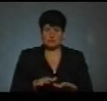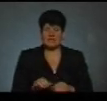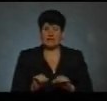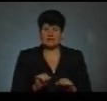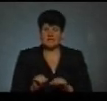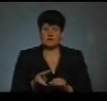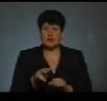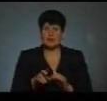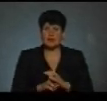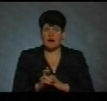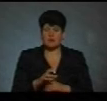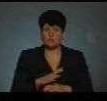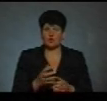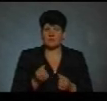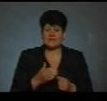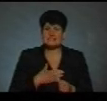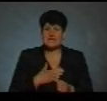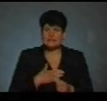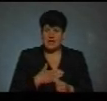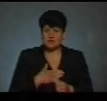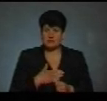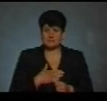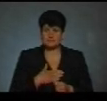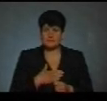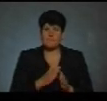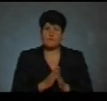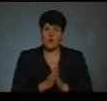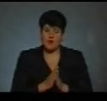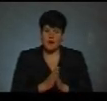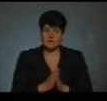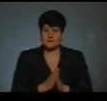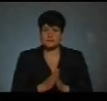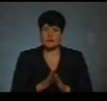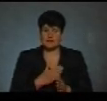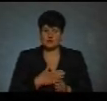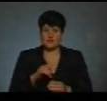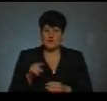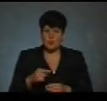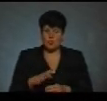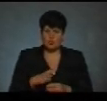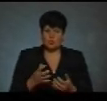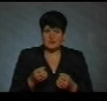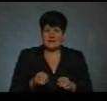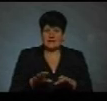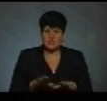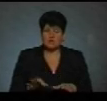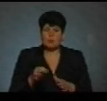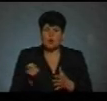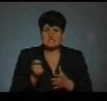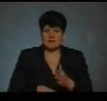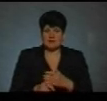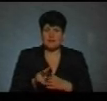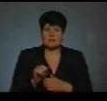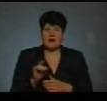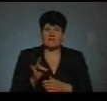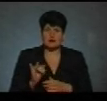лаври було прийнято за нашим проханням, чи нашою вимогою було прийнято рішення про закриття лаври.